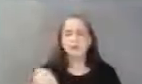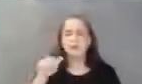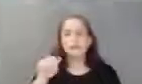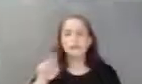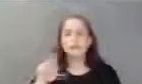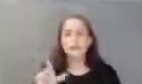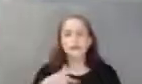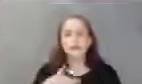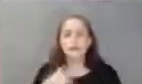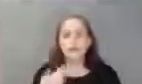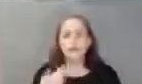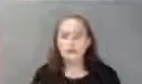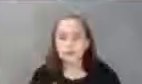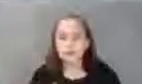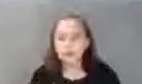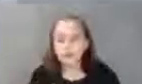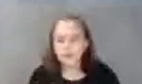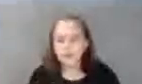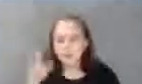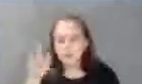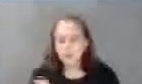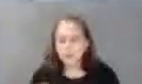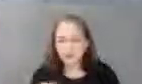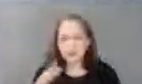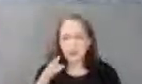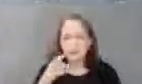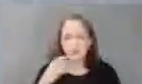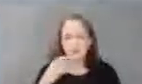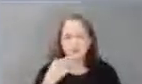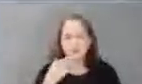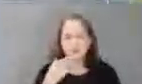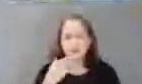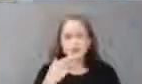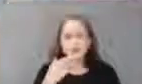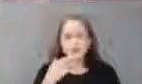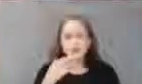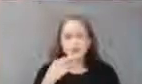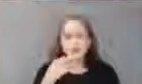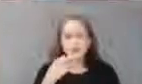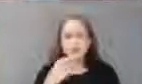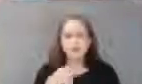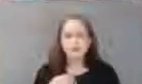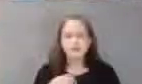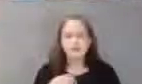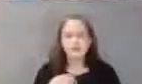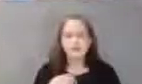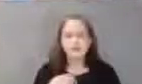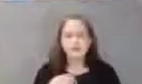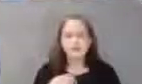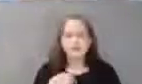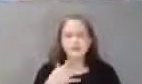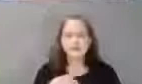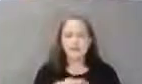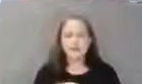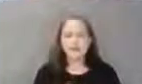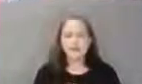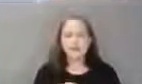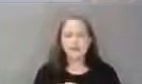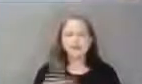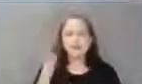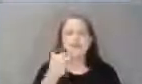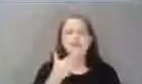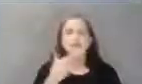kasama sa DPOS. So make sure na sila talaga, so ano, nababang maganda ang daloy ng mga bike lanes. Hi kuya!